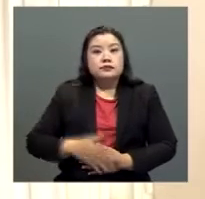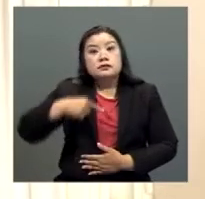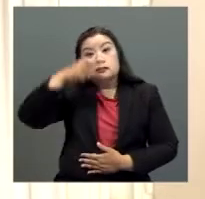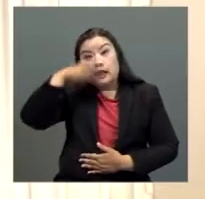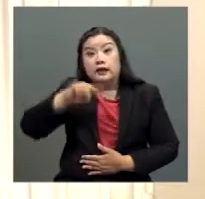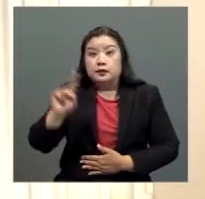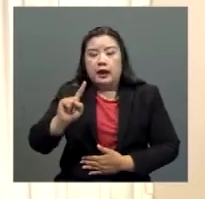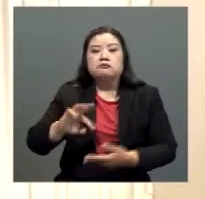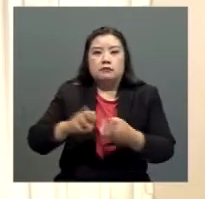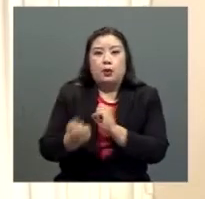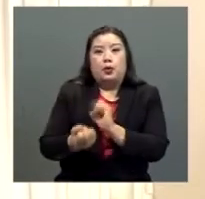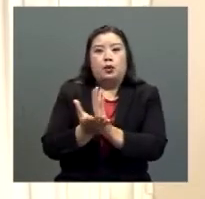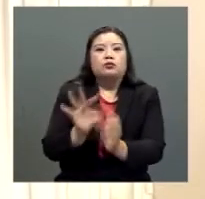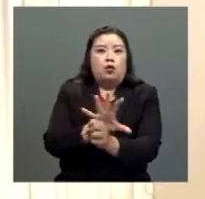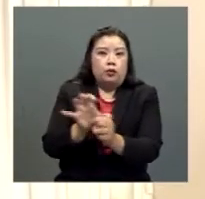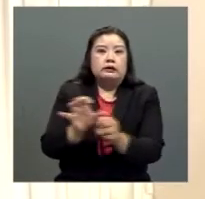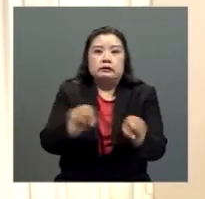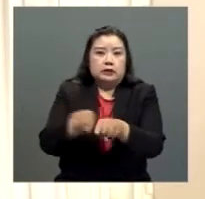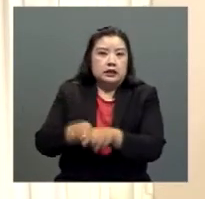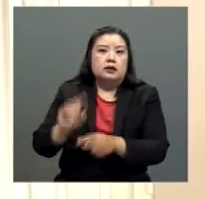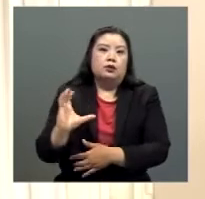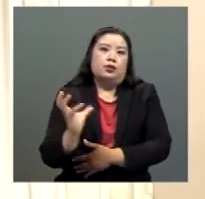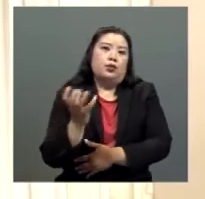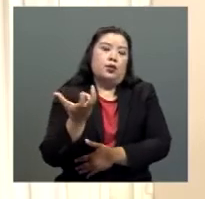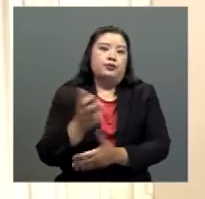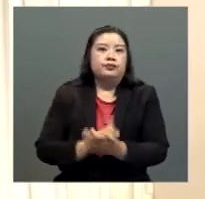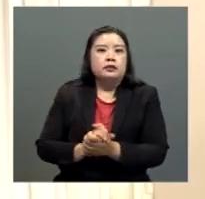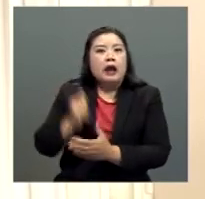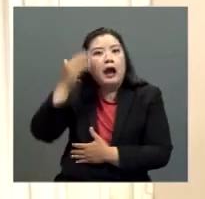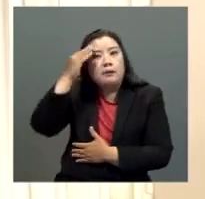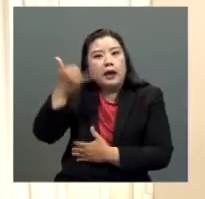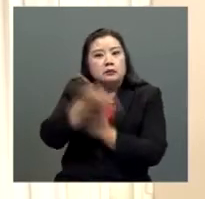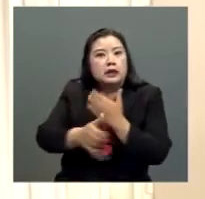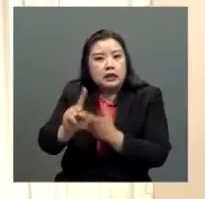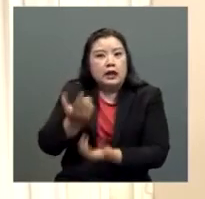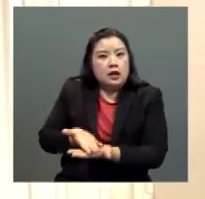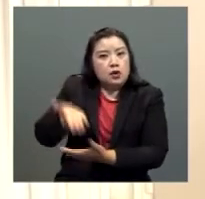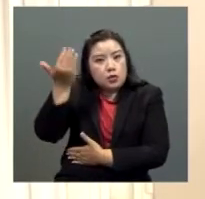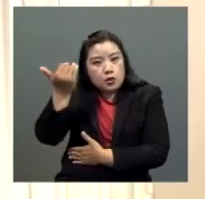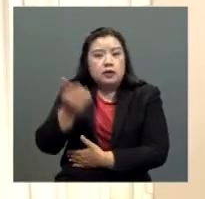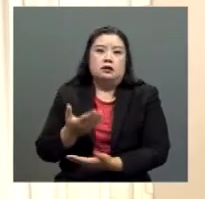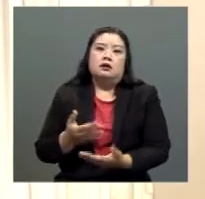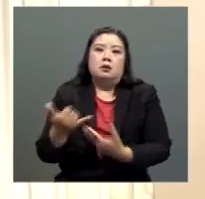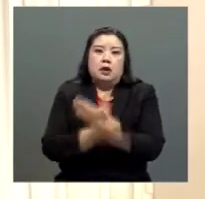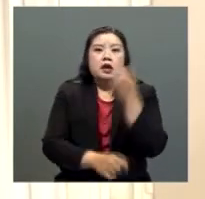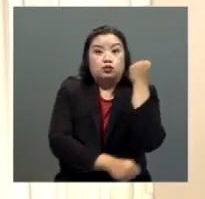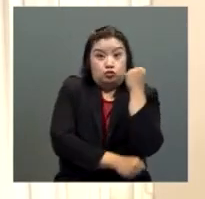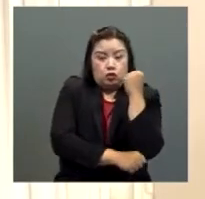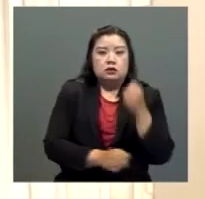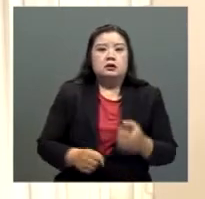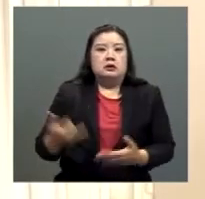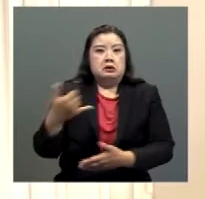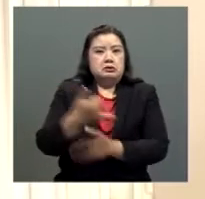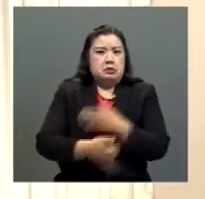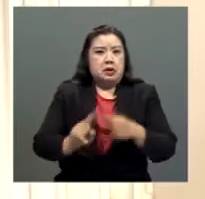ฤตโควิดได้ก่อให้เกิดความเสียหายมากมายโดยไม่สนใจว่าจะเป็นประเทศร่ำรวยประเทศยากจนหรือประเทศมหาอำนา